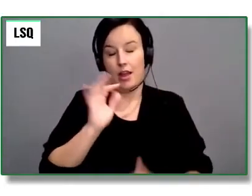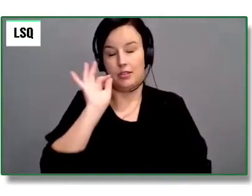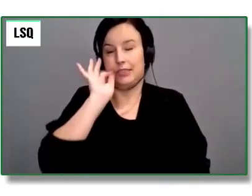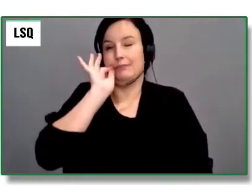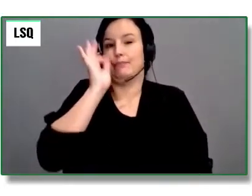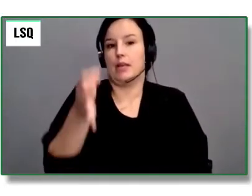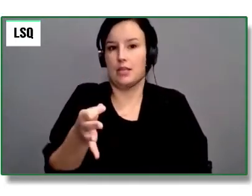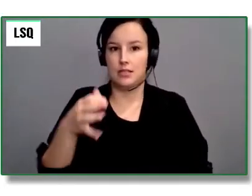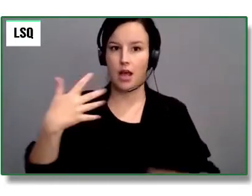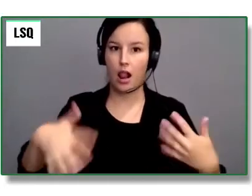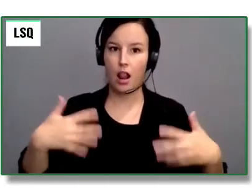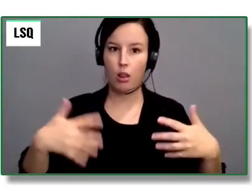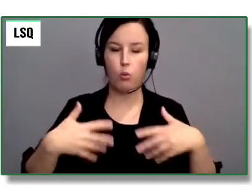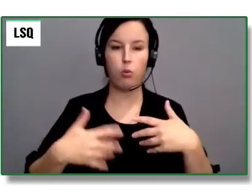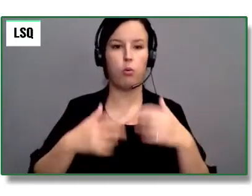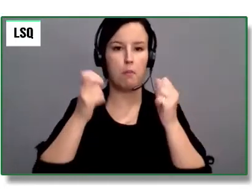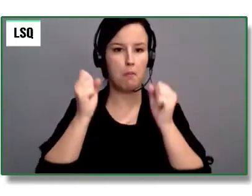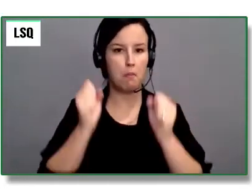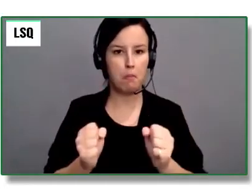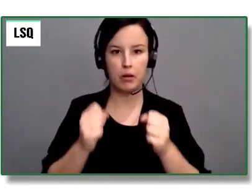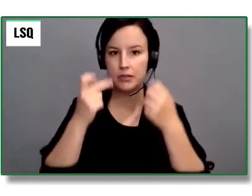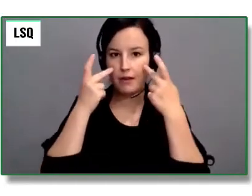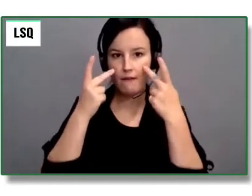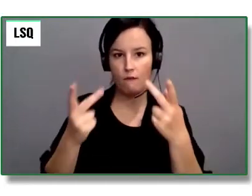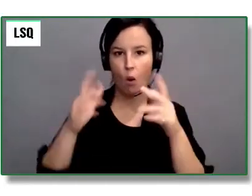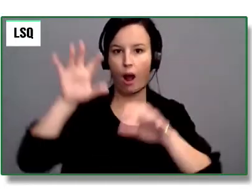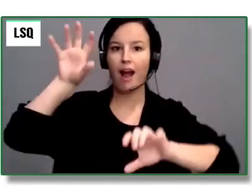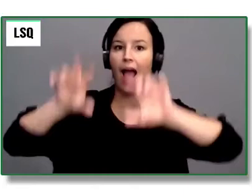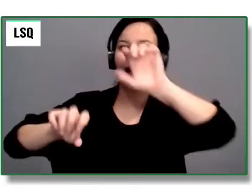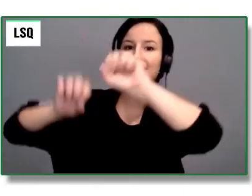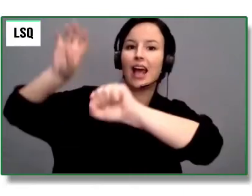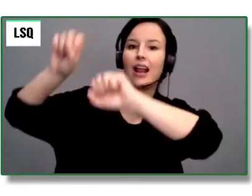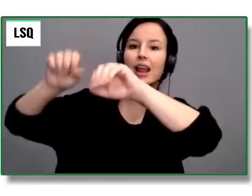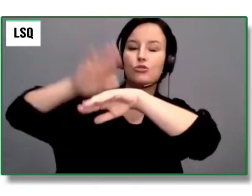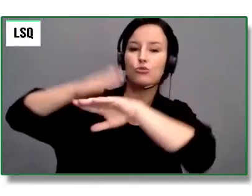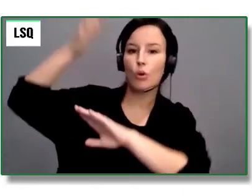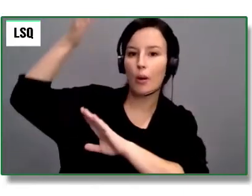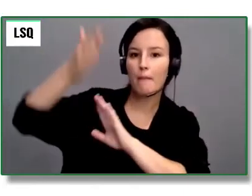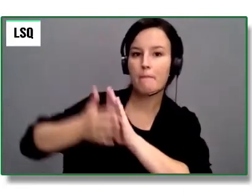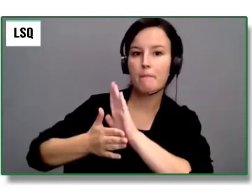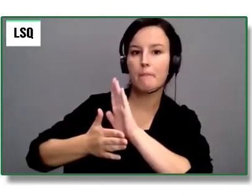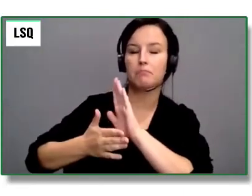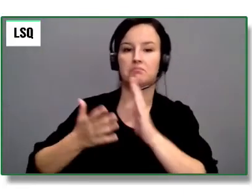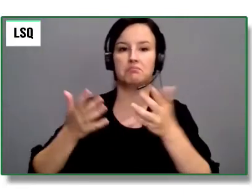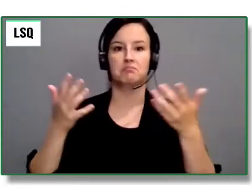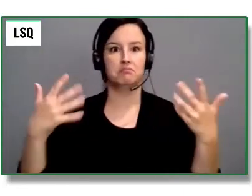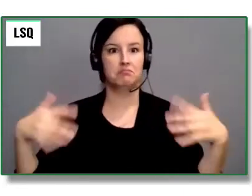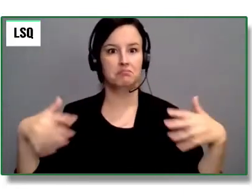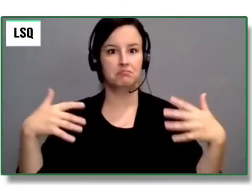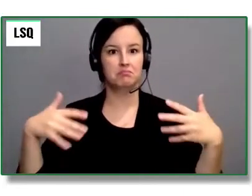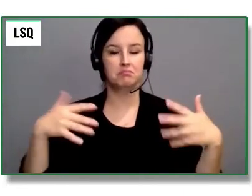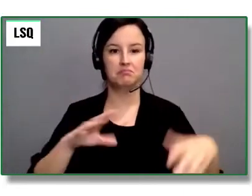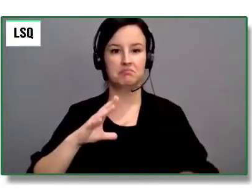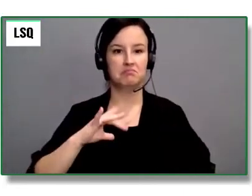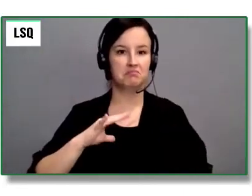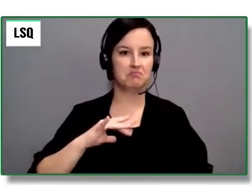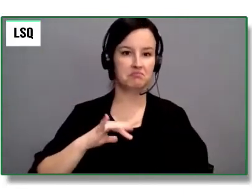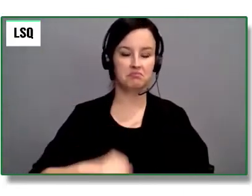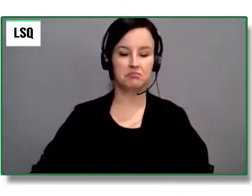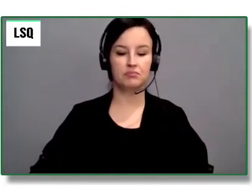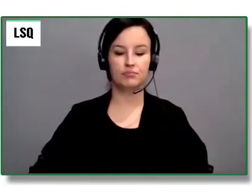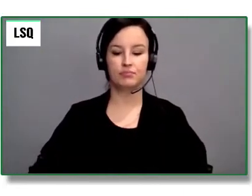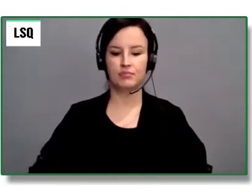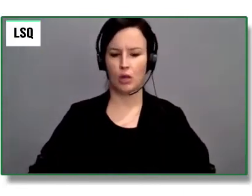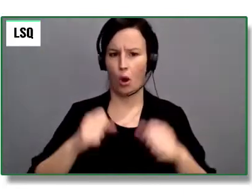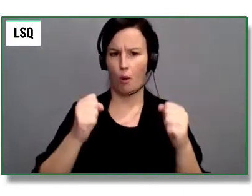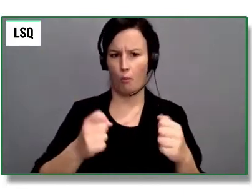assez spéciale, où l'on voit en fait l'escalade sur la paroi. Et on peut voir quelqu'un le